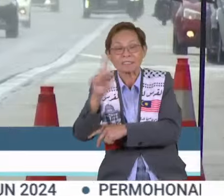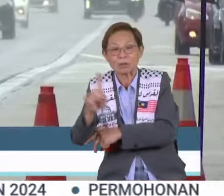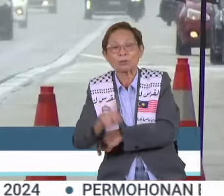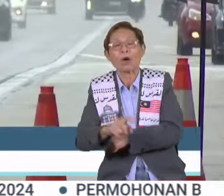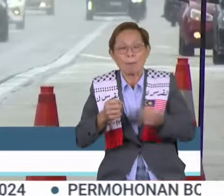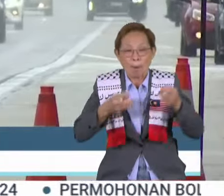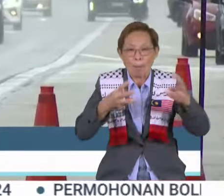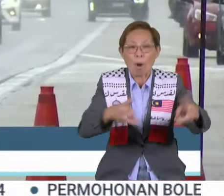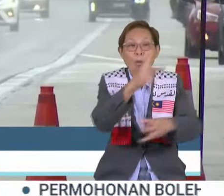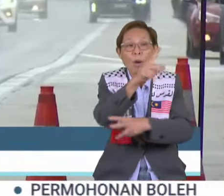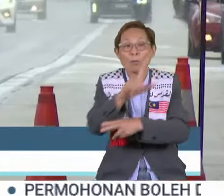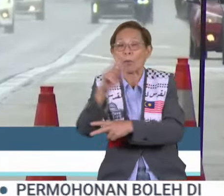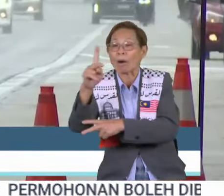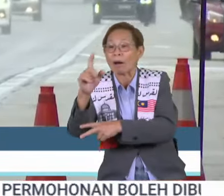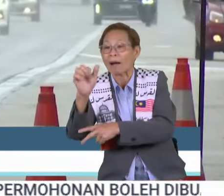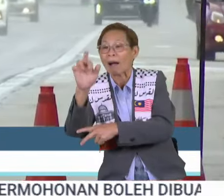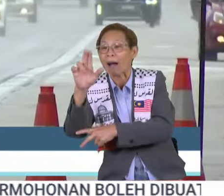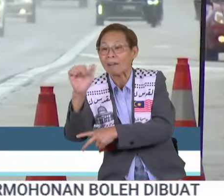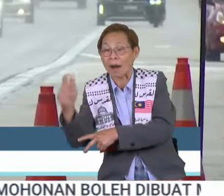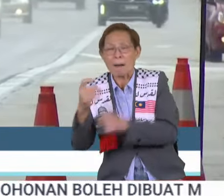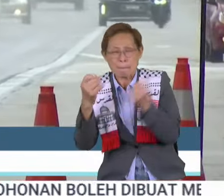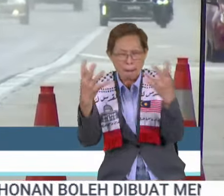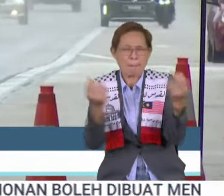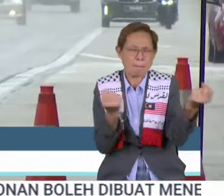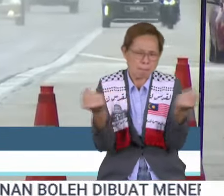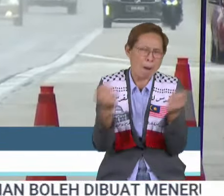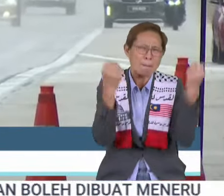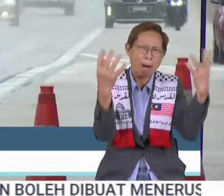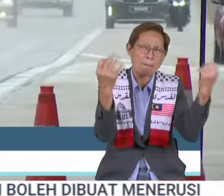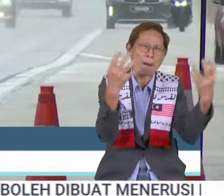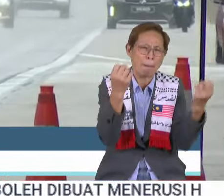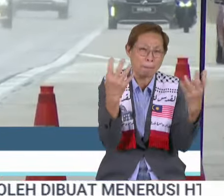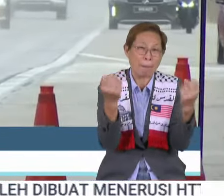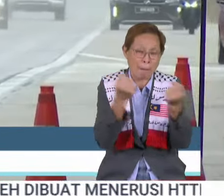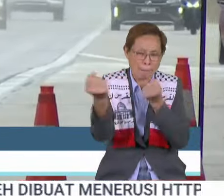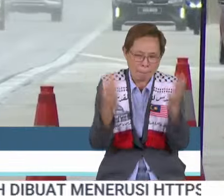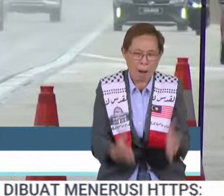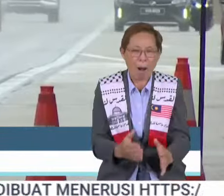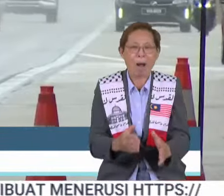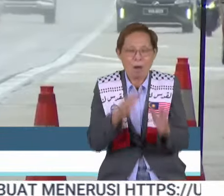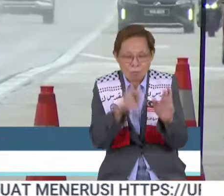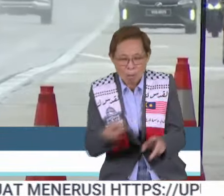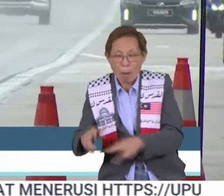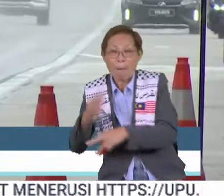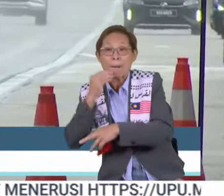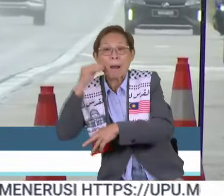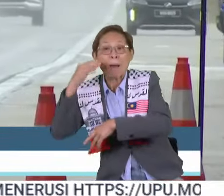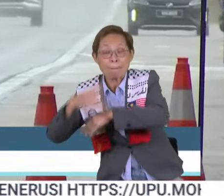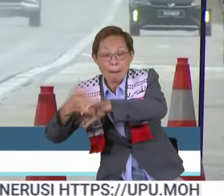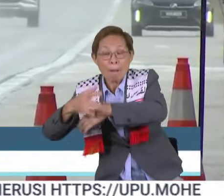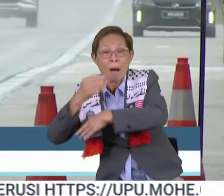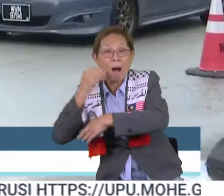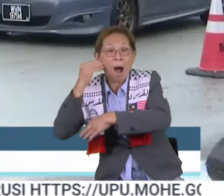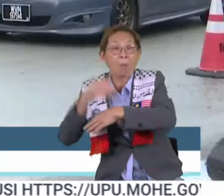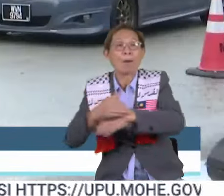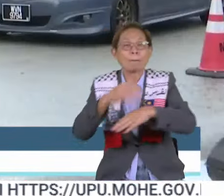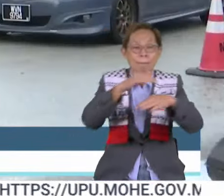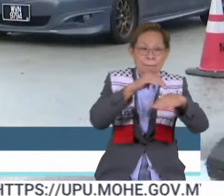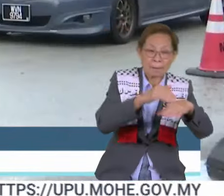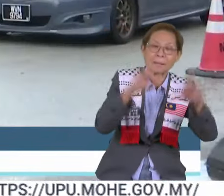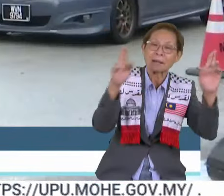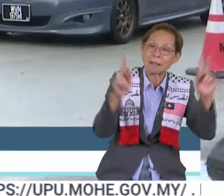Karak sejak semalam dan kebanyakan pengguna merancang perjalanan pulang ke destinasi masing-masing lebih awal iaitu pada Khamis dan